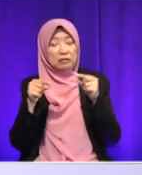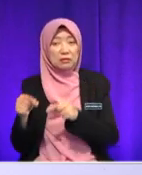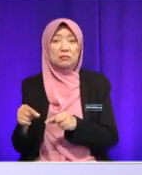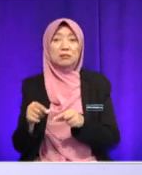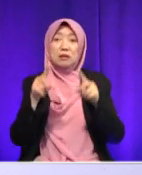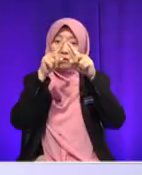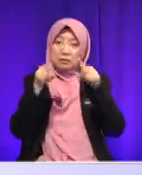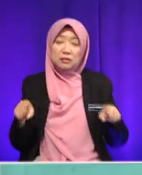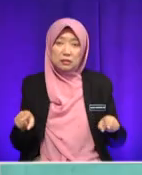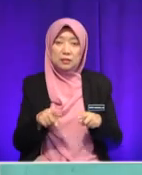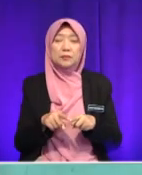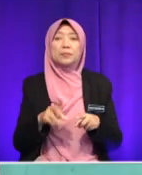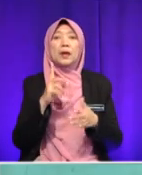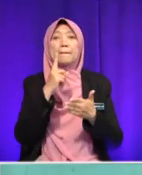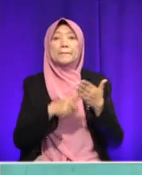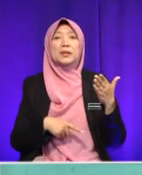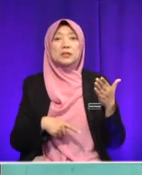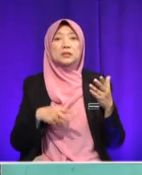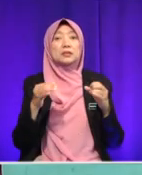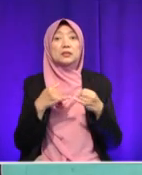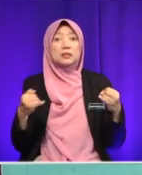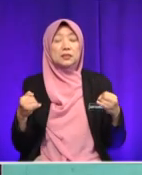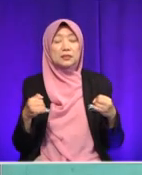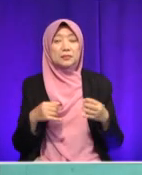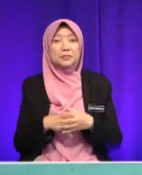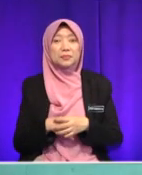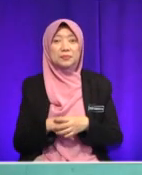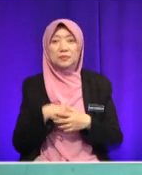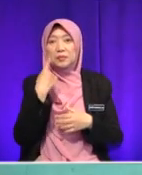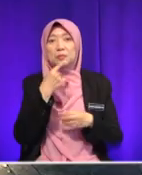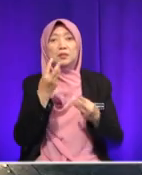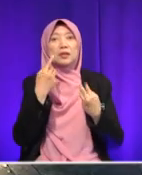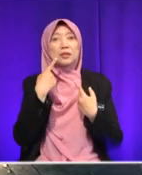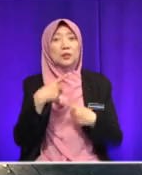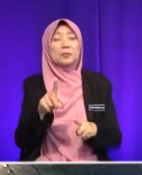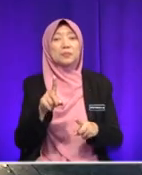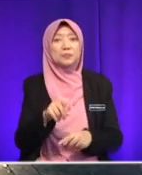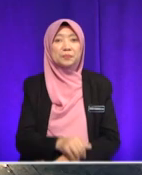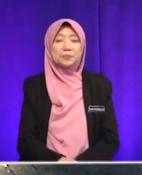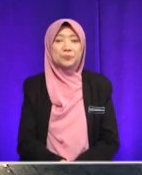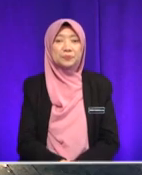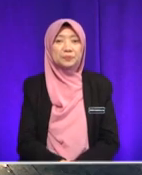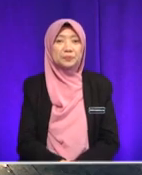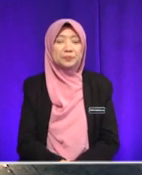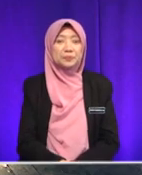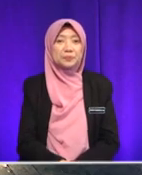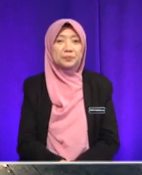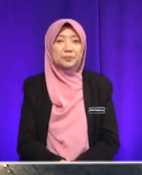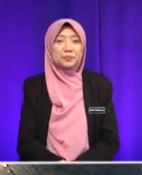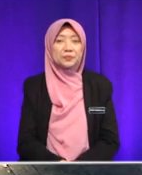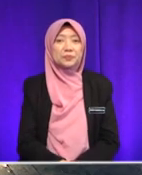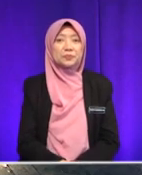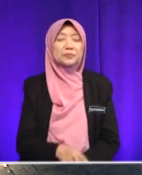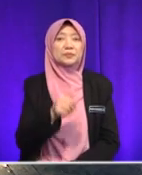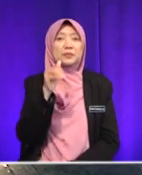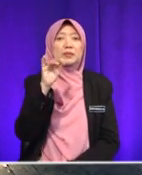itu. Jadi, apakah jenis transformasi ini? Siapa yang ingin menjawab? cuba. Silakan. Silakan.